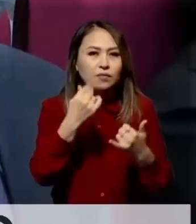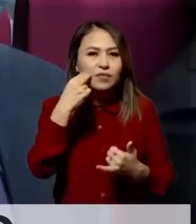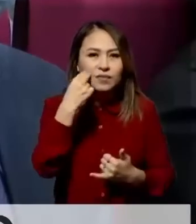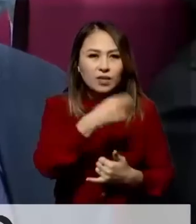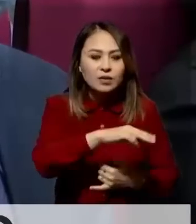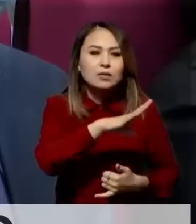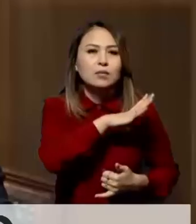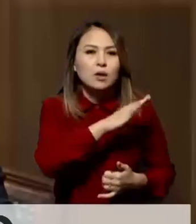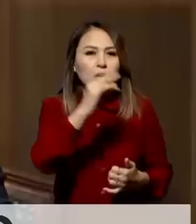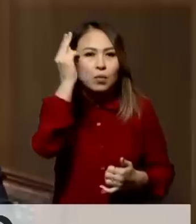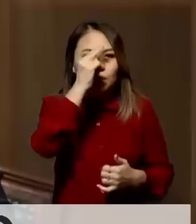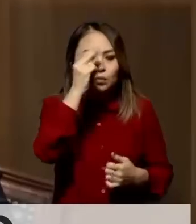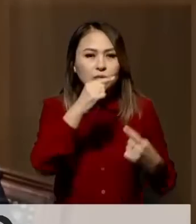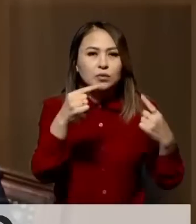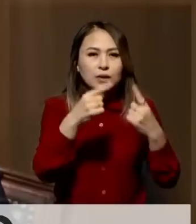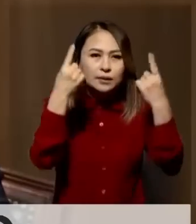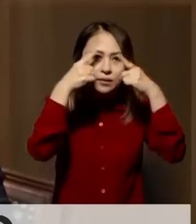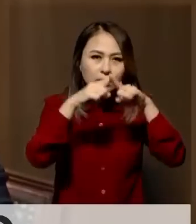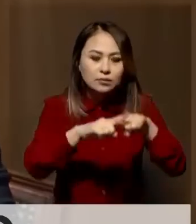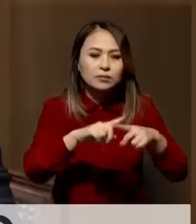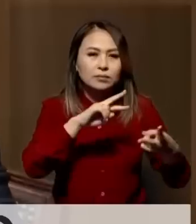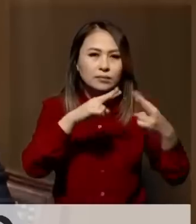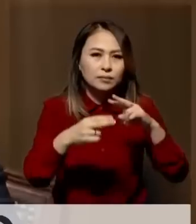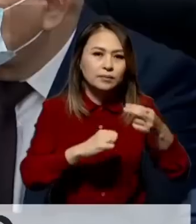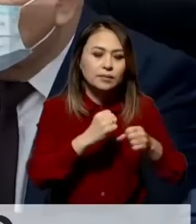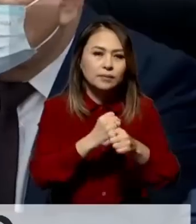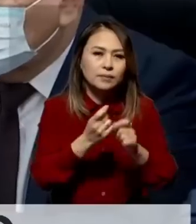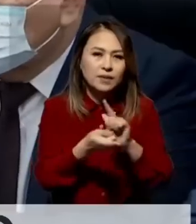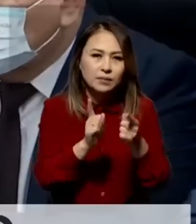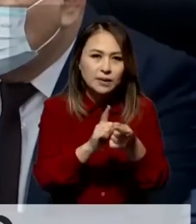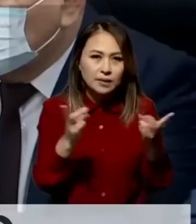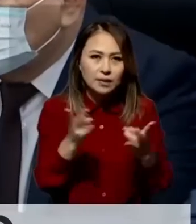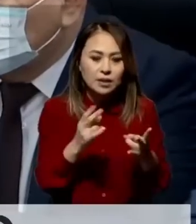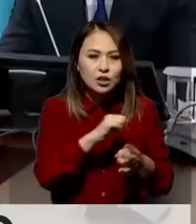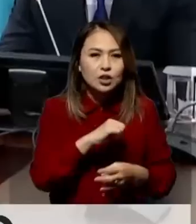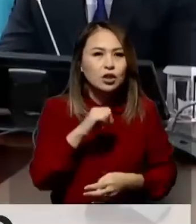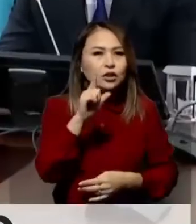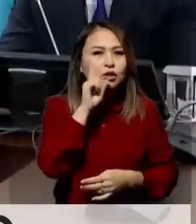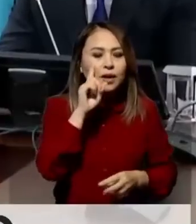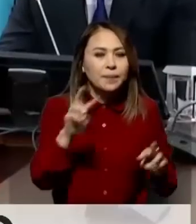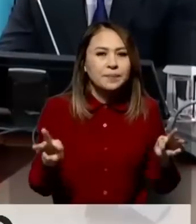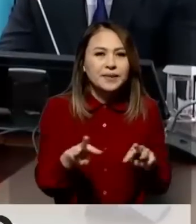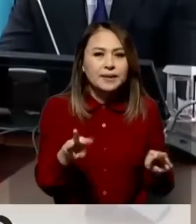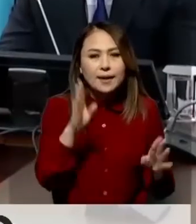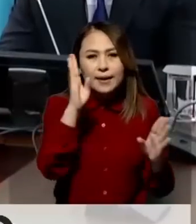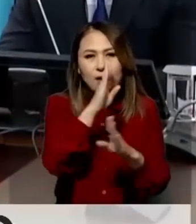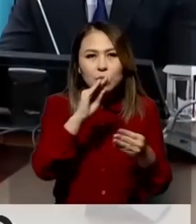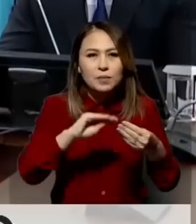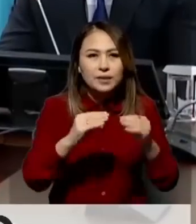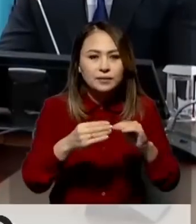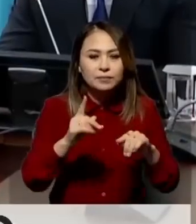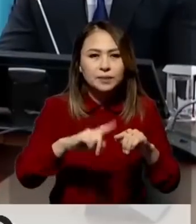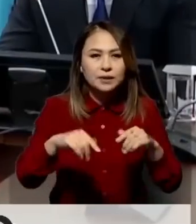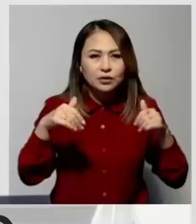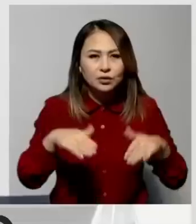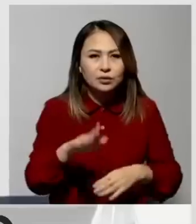жүзеге асырып, оқу жүйесіне тың технологияларды енгізу қажеттігін айтты. Ал ең жас министрге елдегі экологиялық мәселелерді